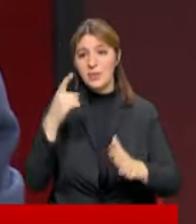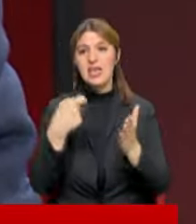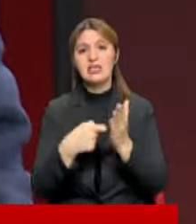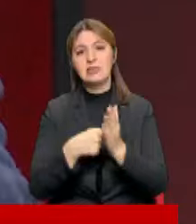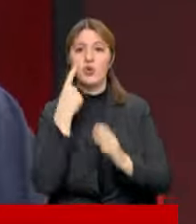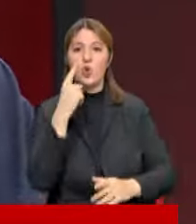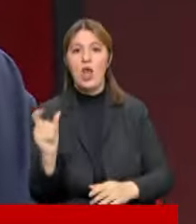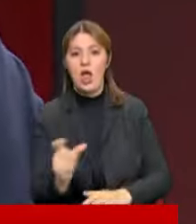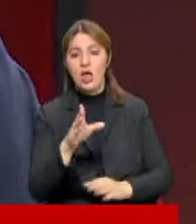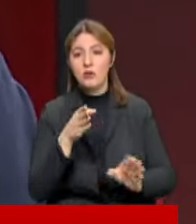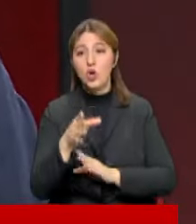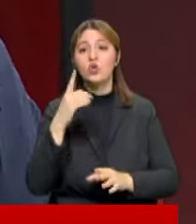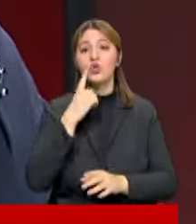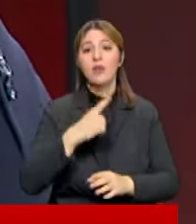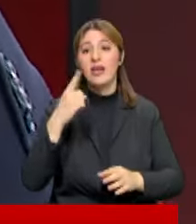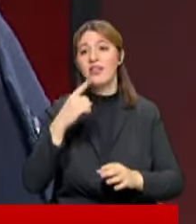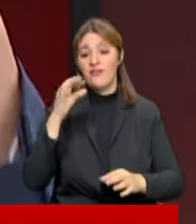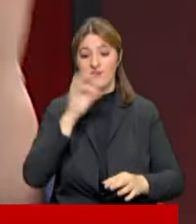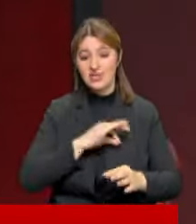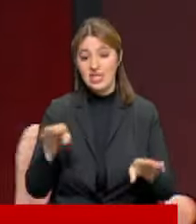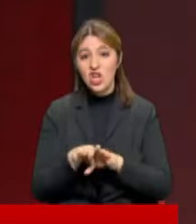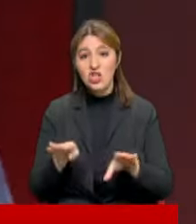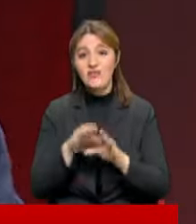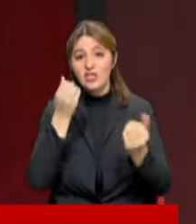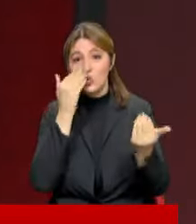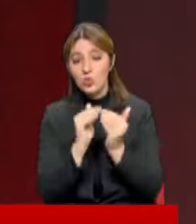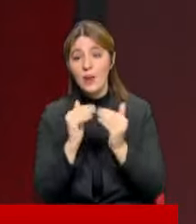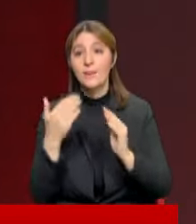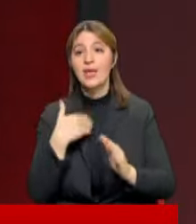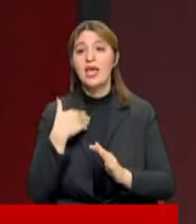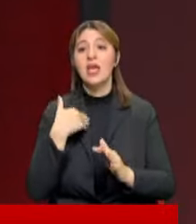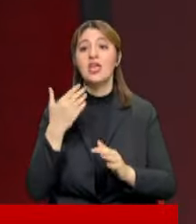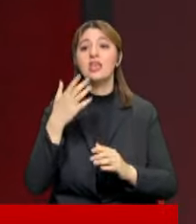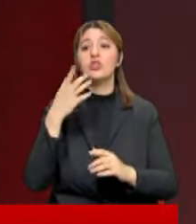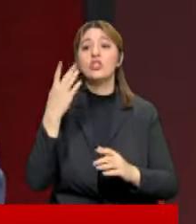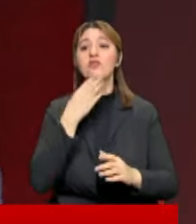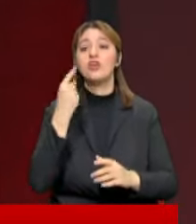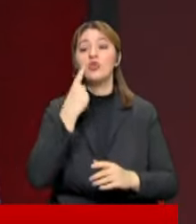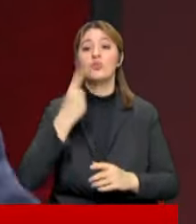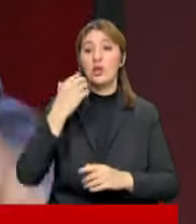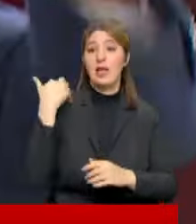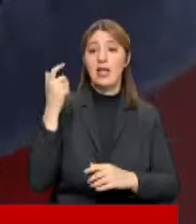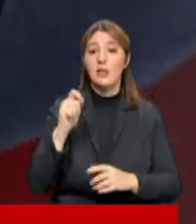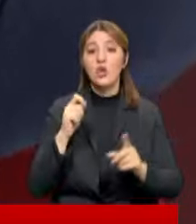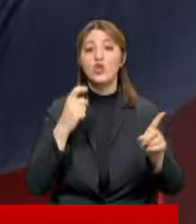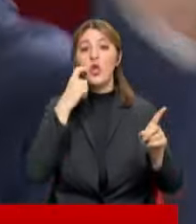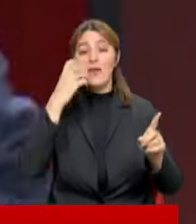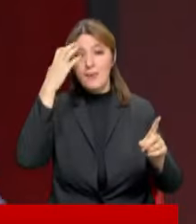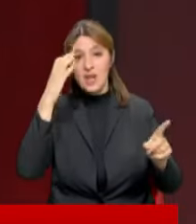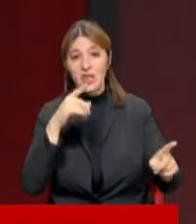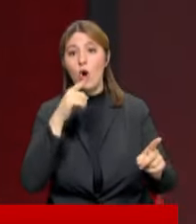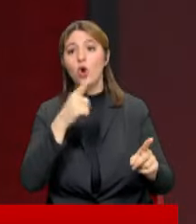gelirse Cumhuriyet fırsat eşitliği Erdem ve Liyakat beni Cumhuriyet General yaptı Süleyman demireli Cumhuriyet